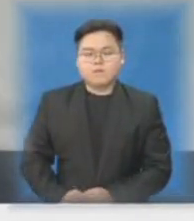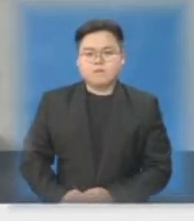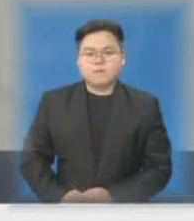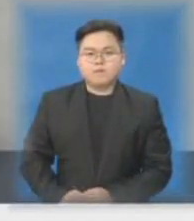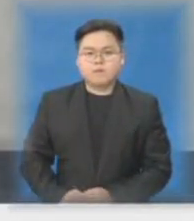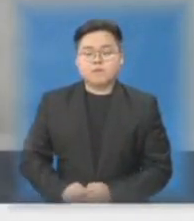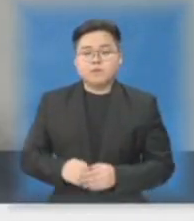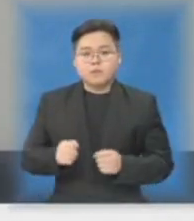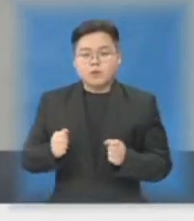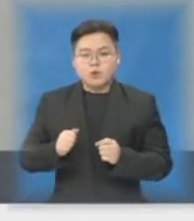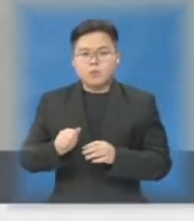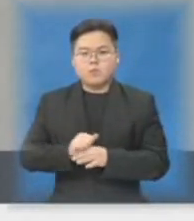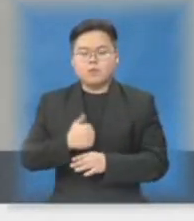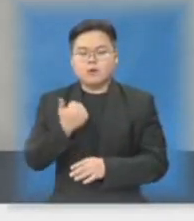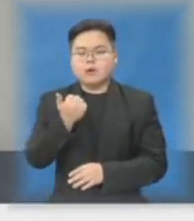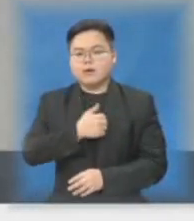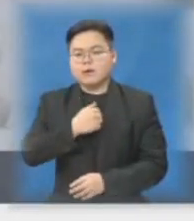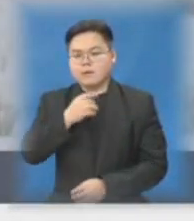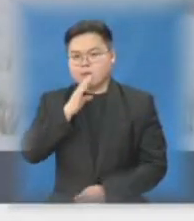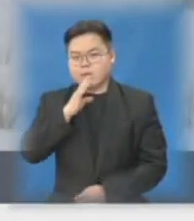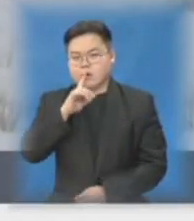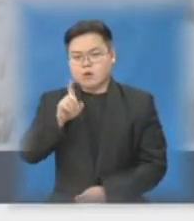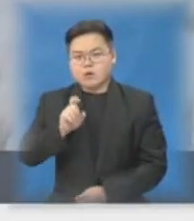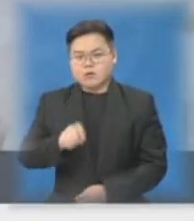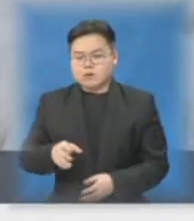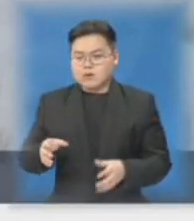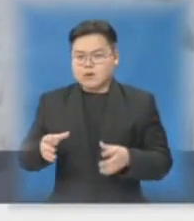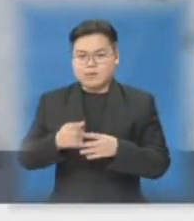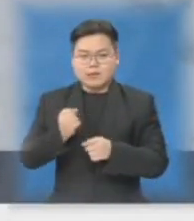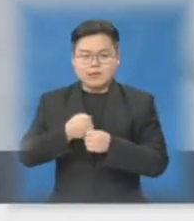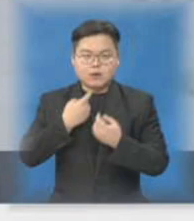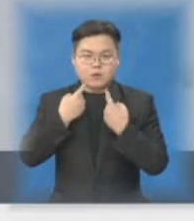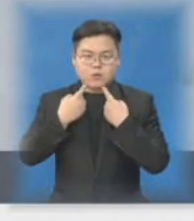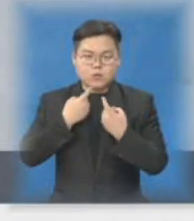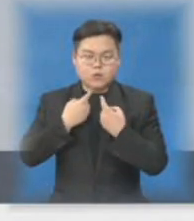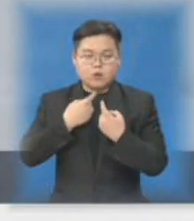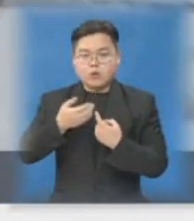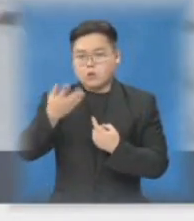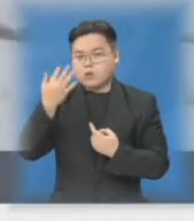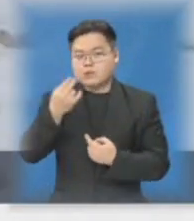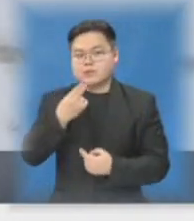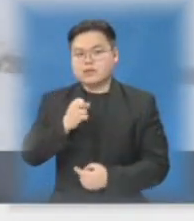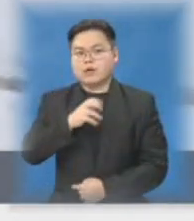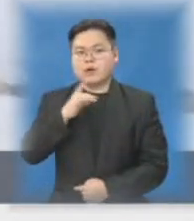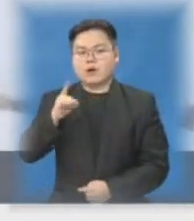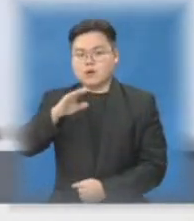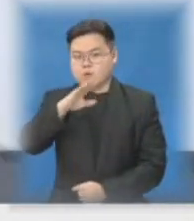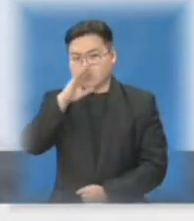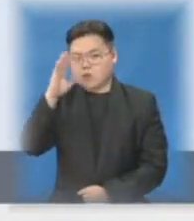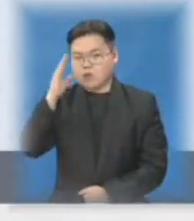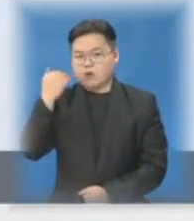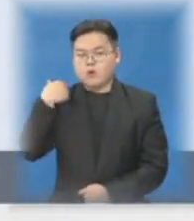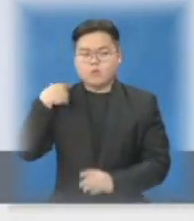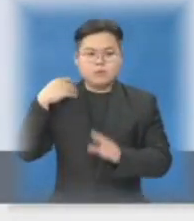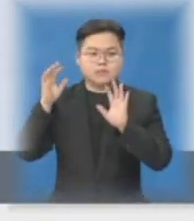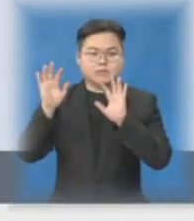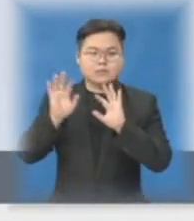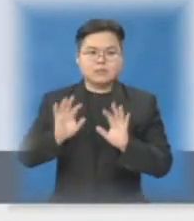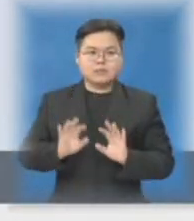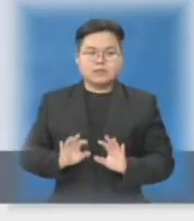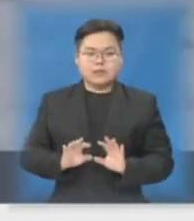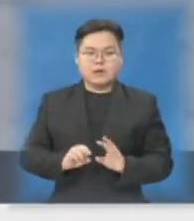За үйлчлэлтийн бэлтгэлд хангахтай холбоотой асуудлаар ажлын хэсэг хурдлаа. Орой өдрүүдэд цагаагаар дулаарч төрүүчийн орсон цас хайлж